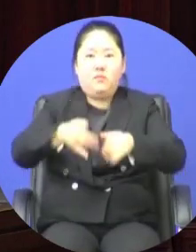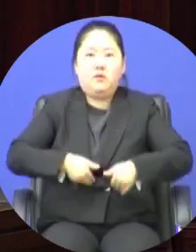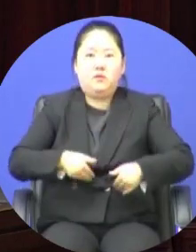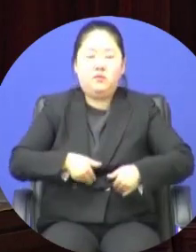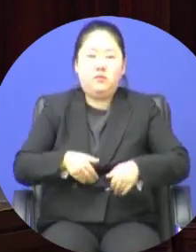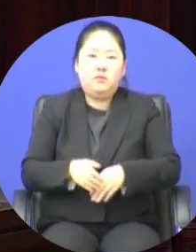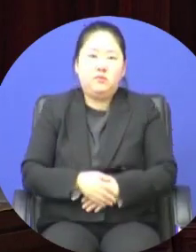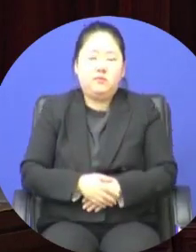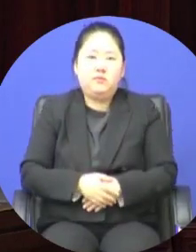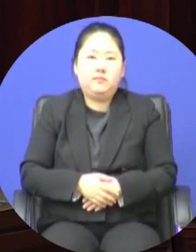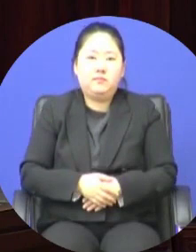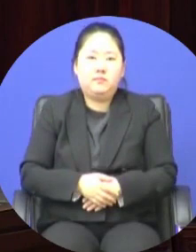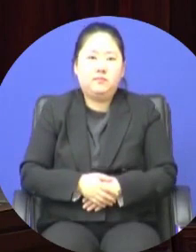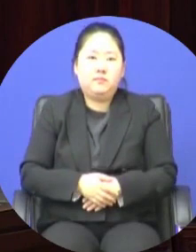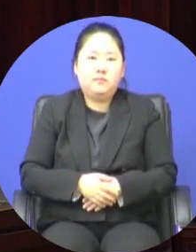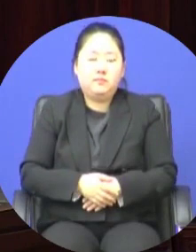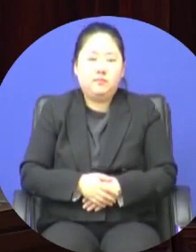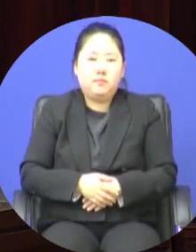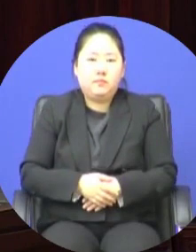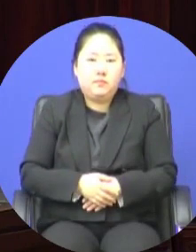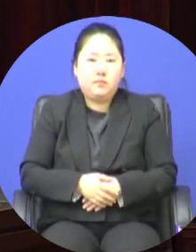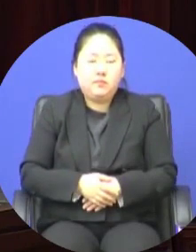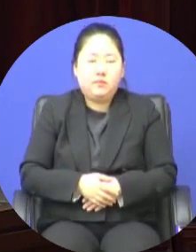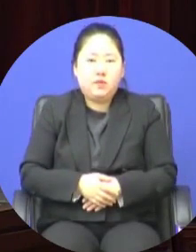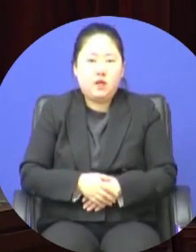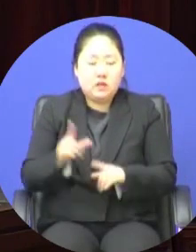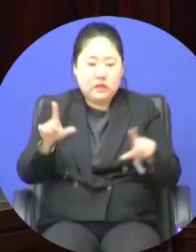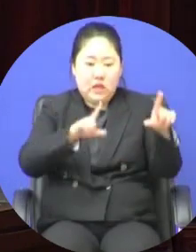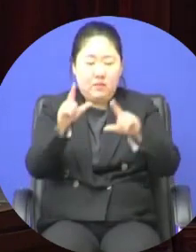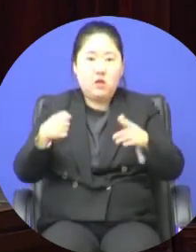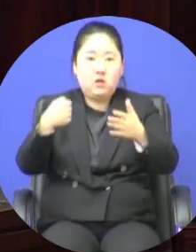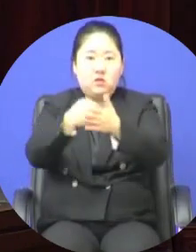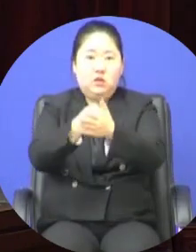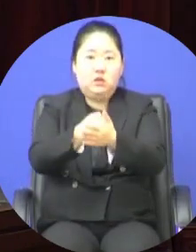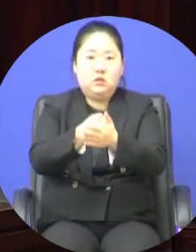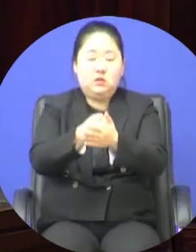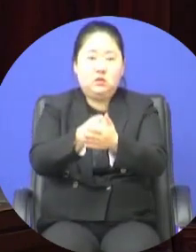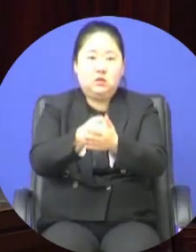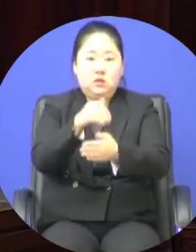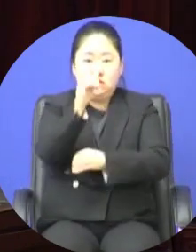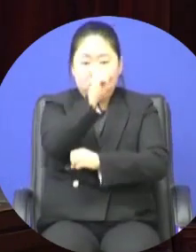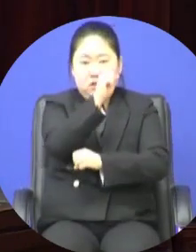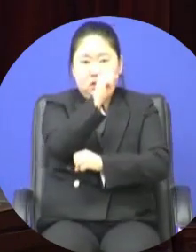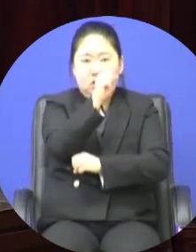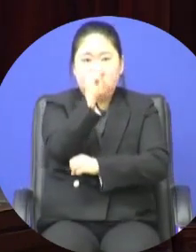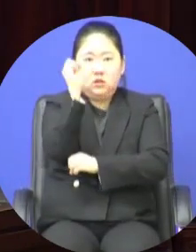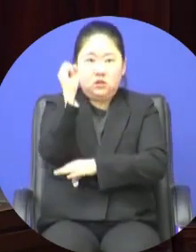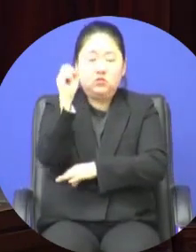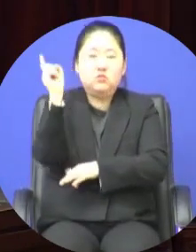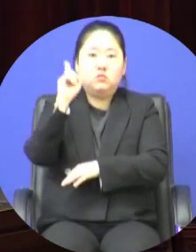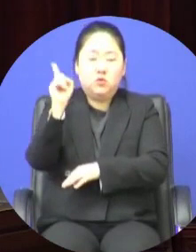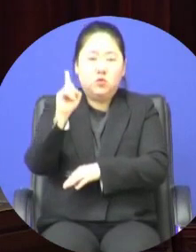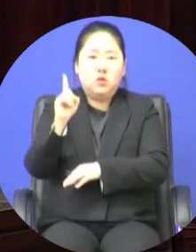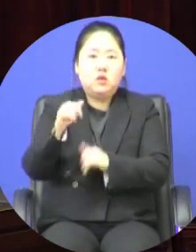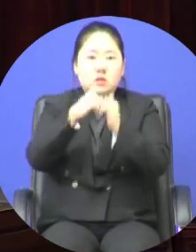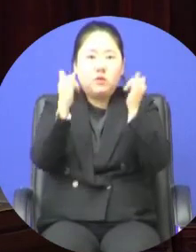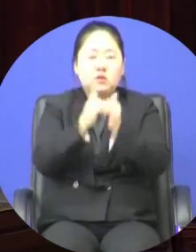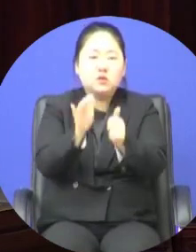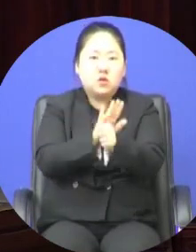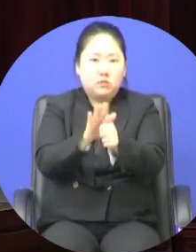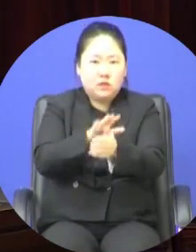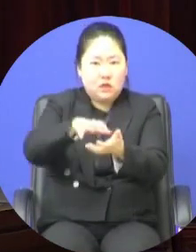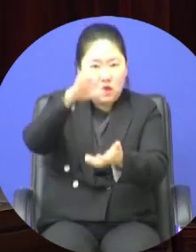됐습니다. 자이든 타이든 삶의 질을 결정하는 척도가 그 도시가 제공하는 사회적 서비스의 양과 질로